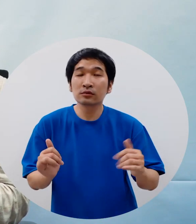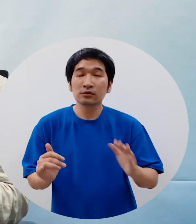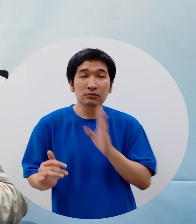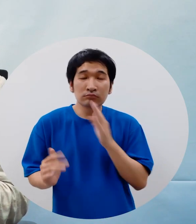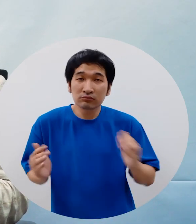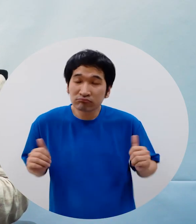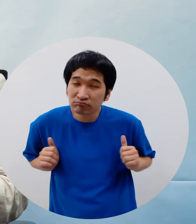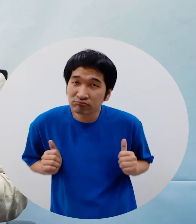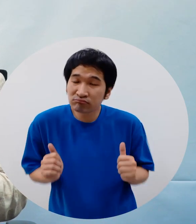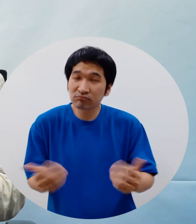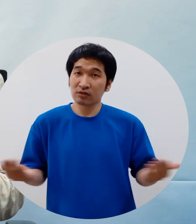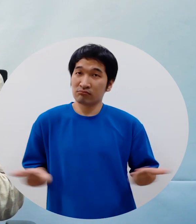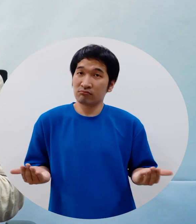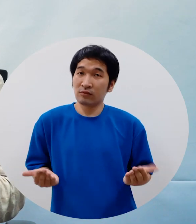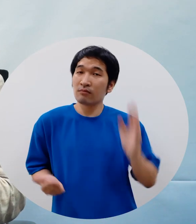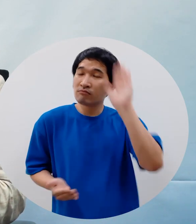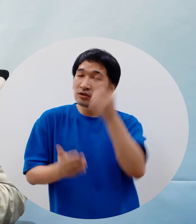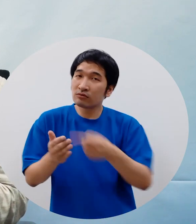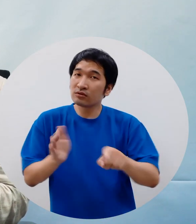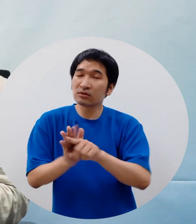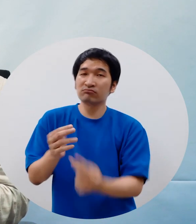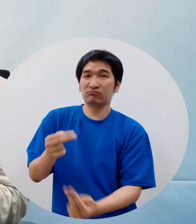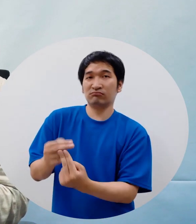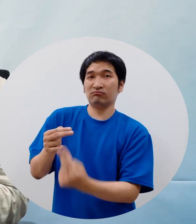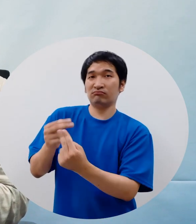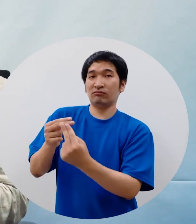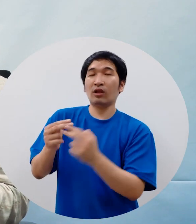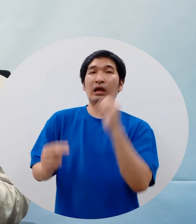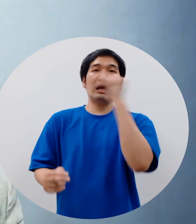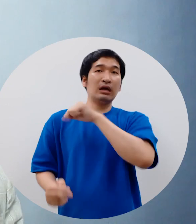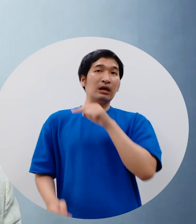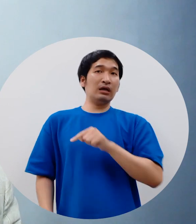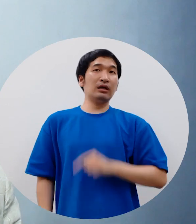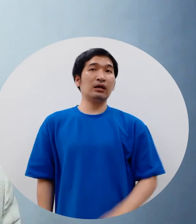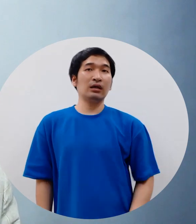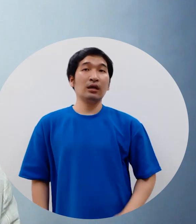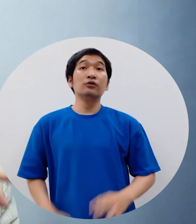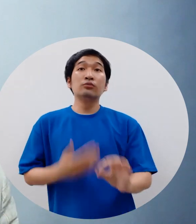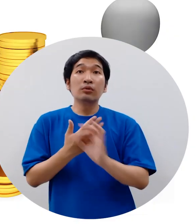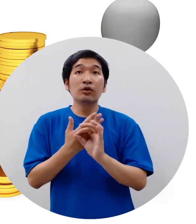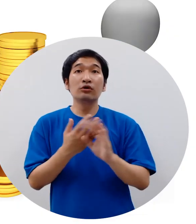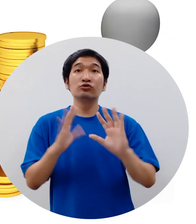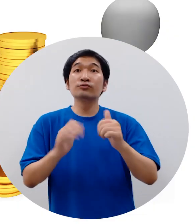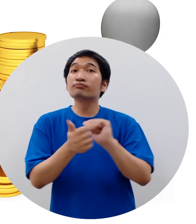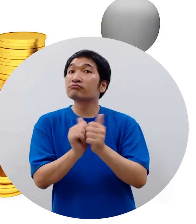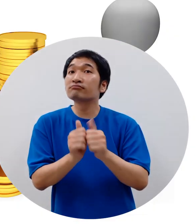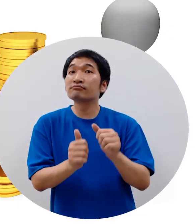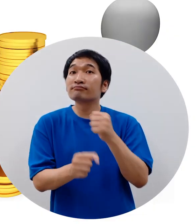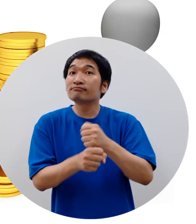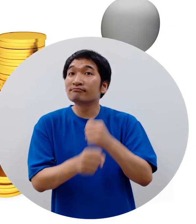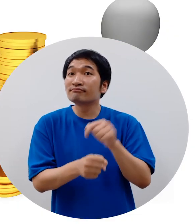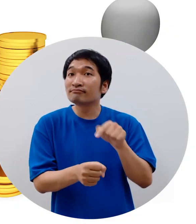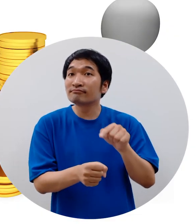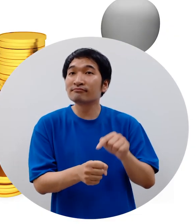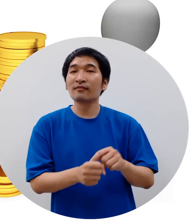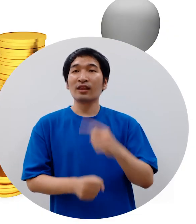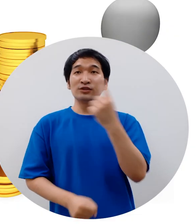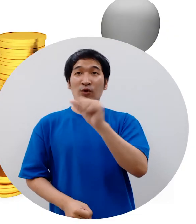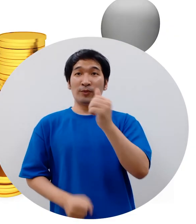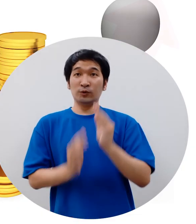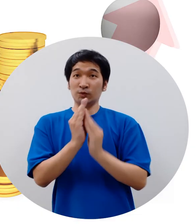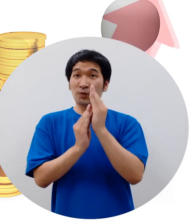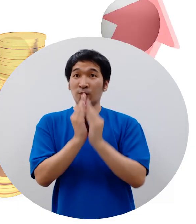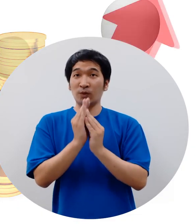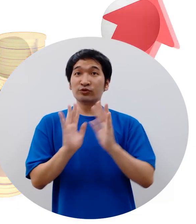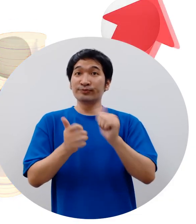부지런하게 열심히 일하고 미래를 위해서 저축하는구나, 이걸 알게 되는데, 그러면 국부펀드를 만들잖아요. 1,500조의